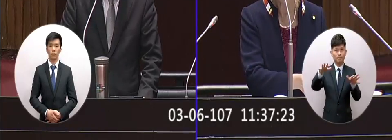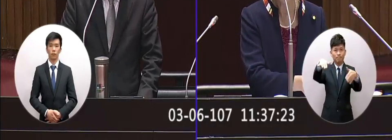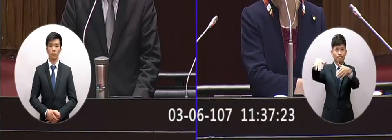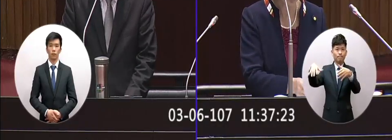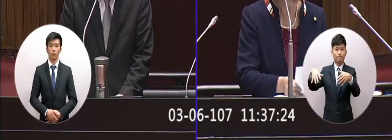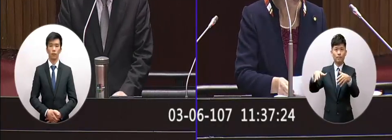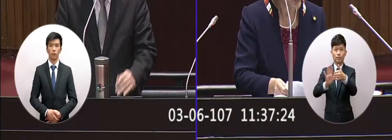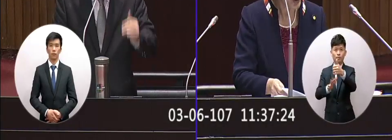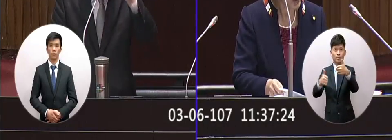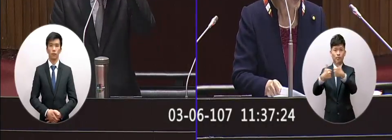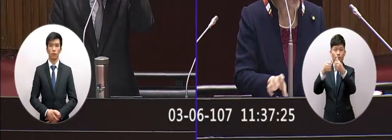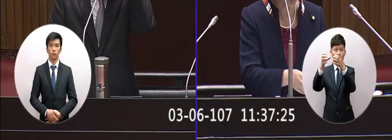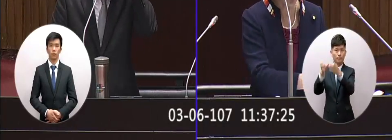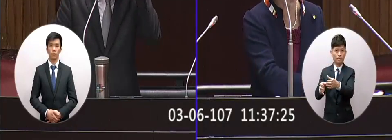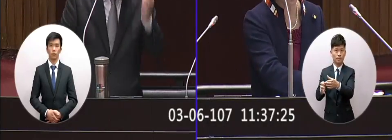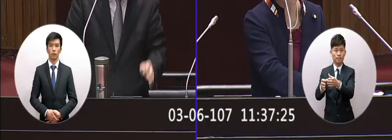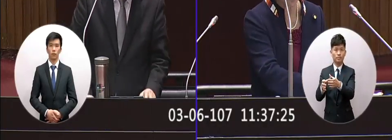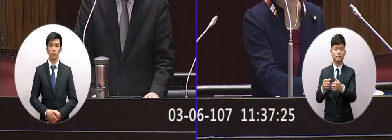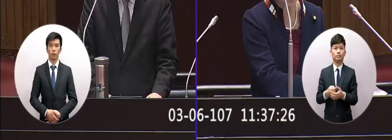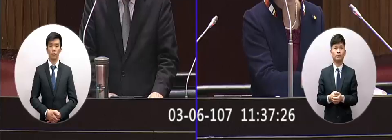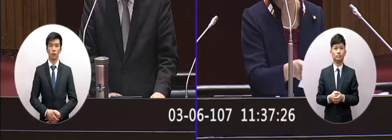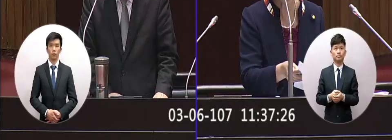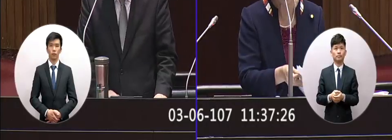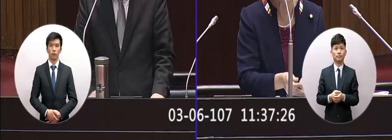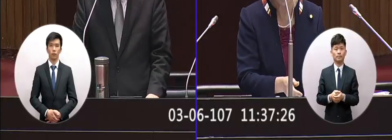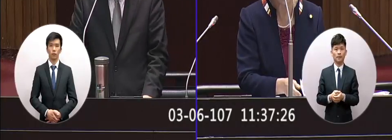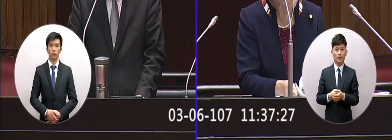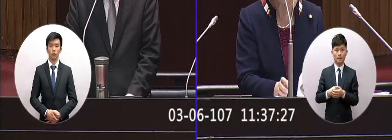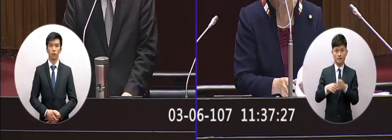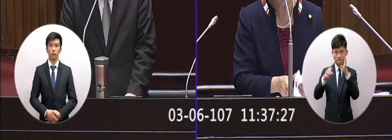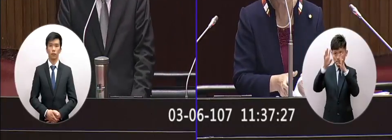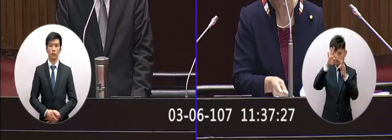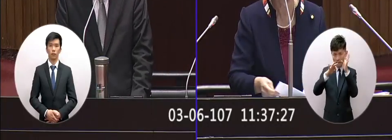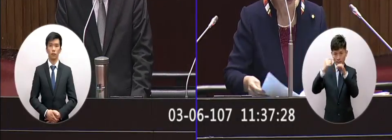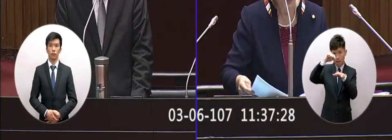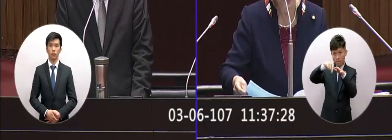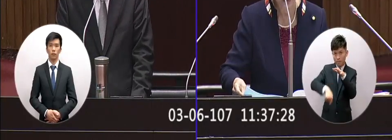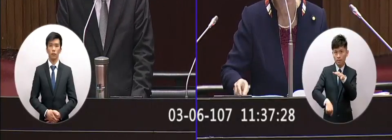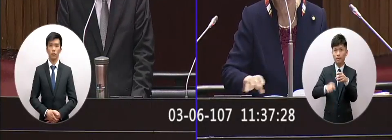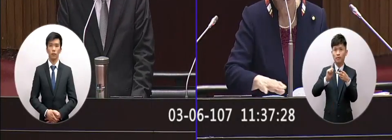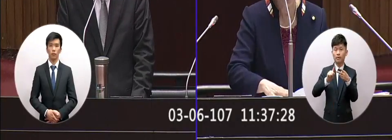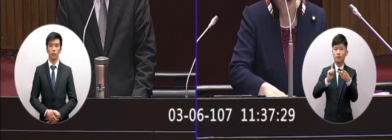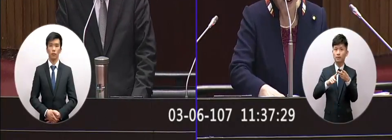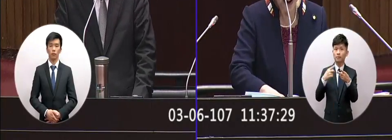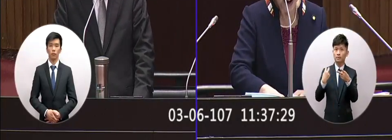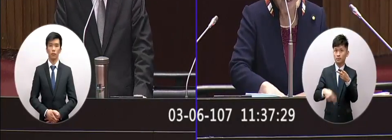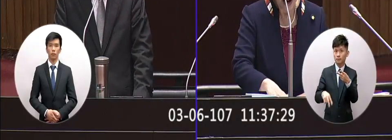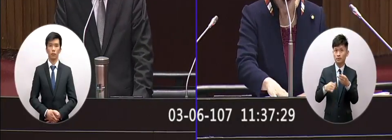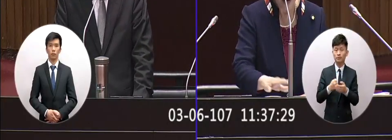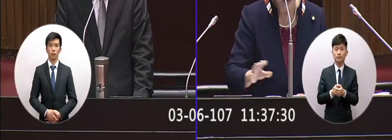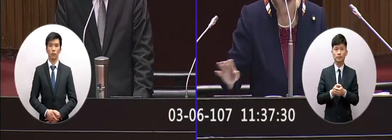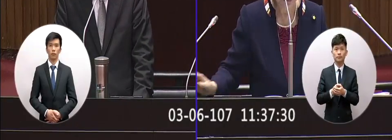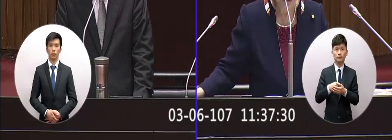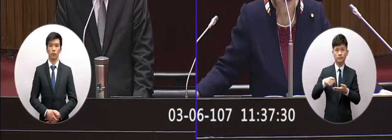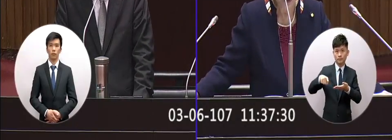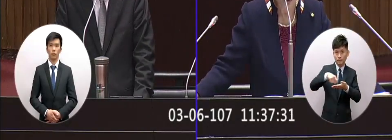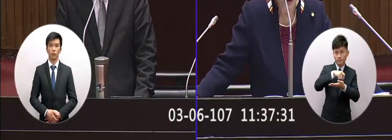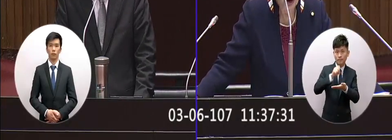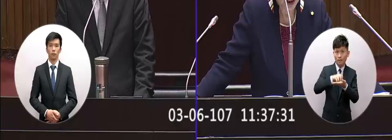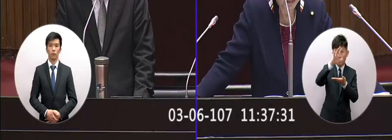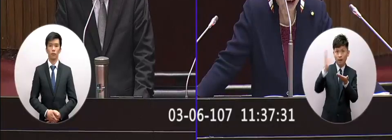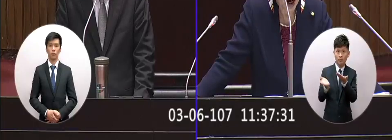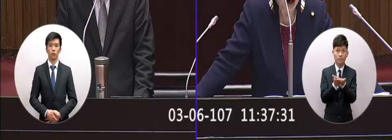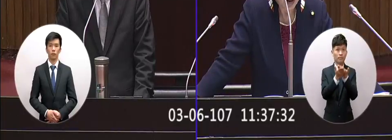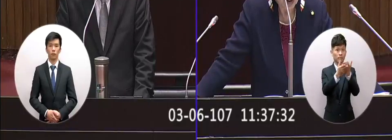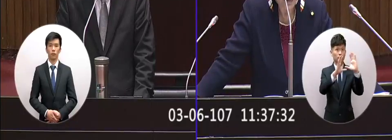呢，他们能够去做一个非常深入的调查，甚至呢他们去做了一份的这个报告呢，他们递交给